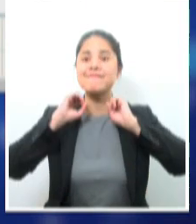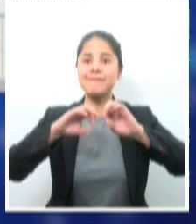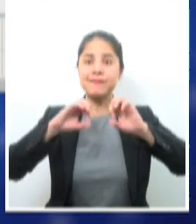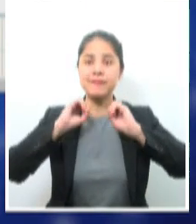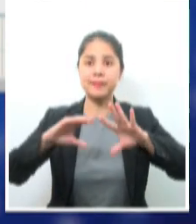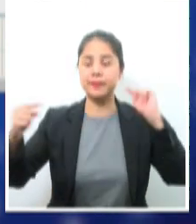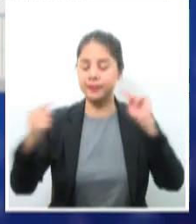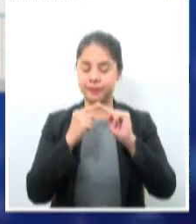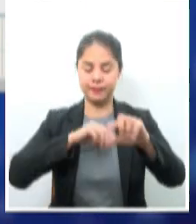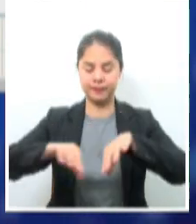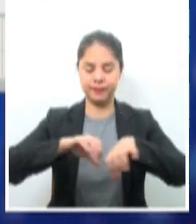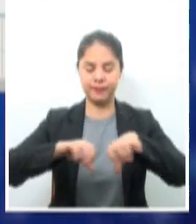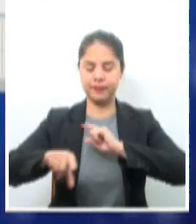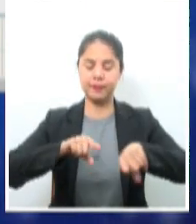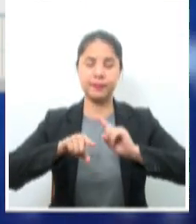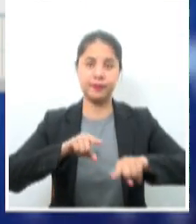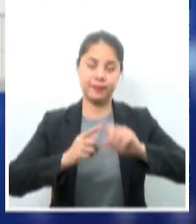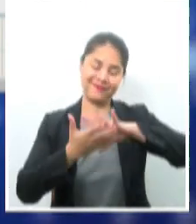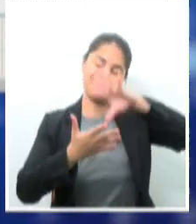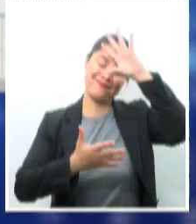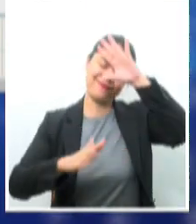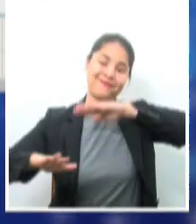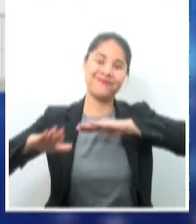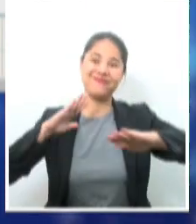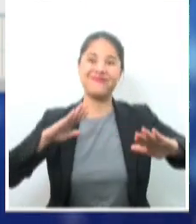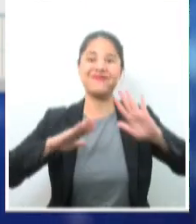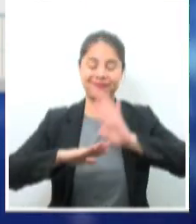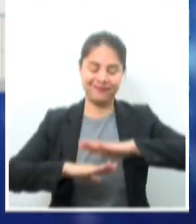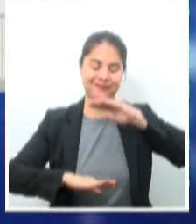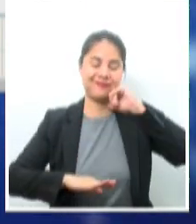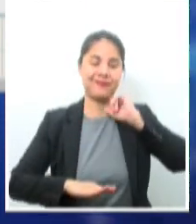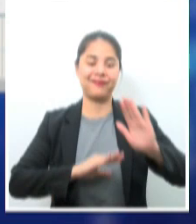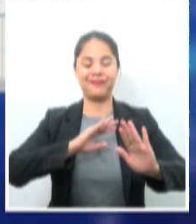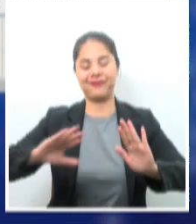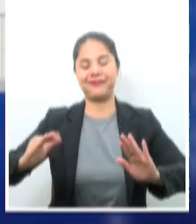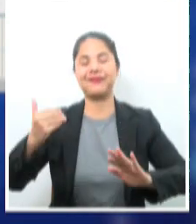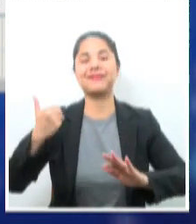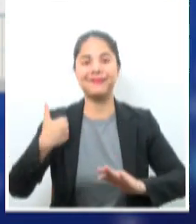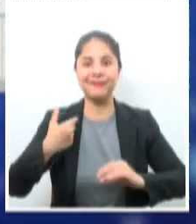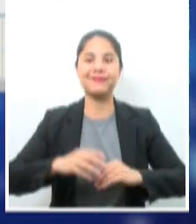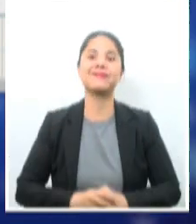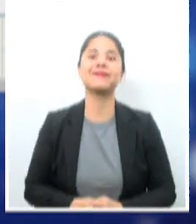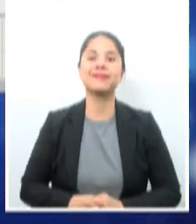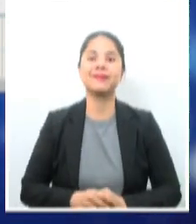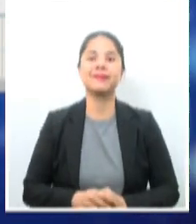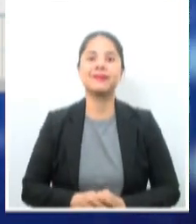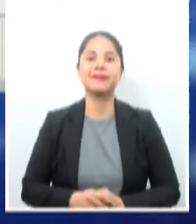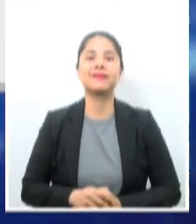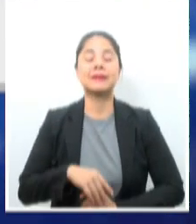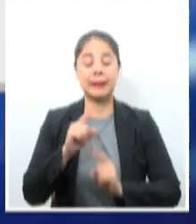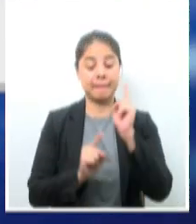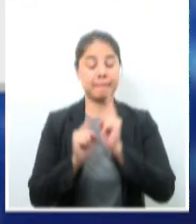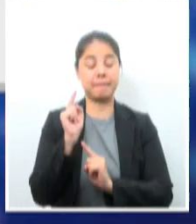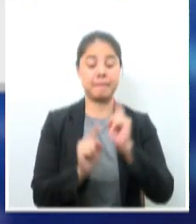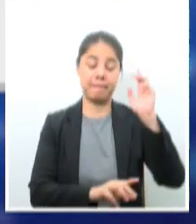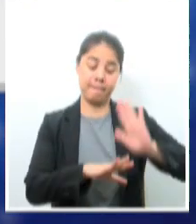ปถึงการบริหารสถานศึกษาและการบริหารการศึกษาได้อย่างมีประสิทธิภาพตามความถนัดที่ผู้เรียนมีครับซึ่งในที่นี้ผลการสำรวจแววความสามาร